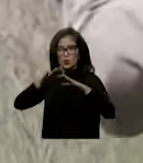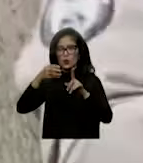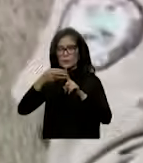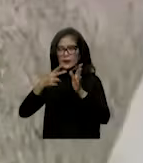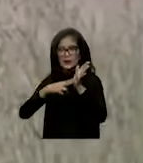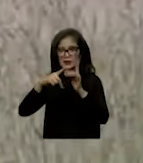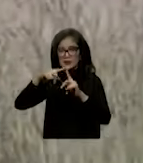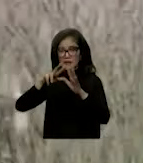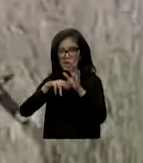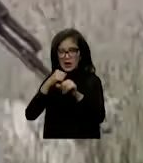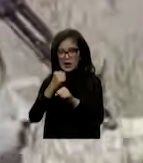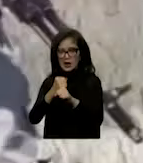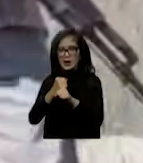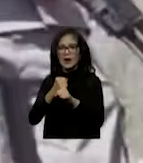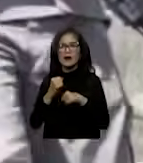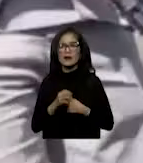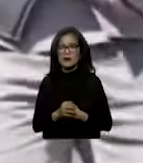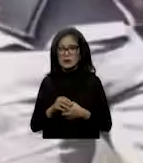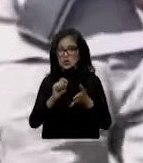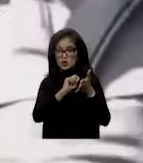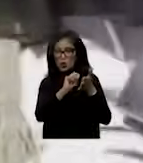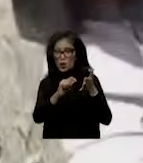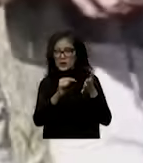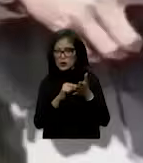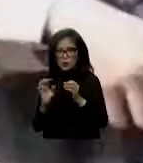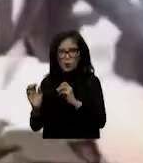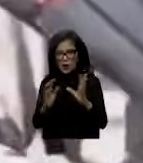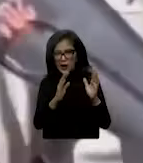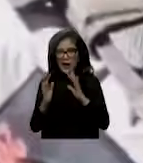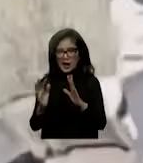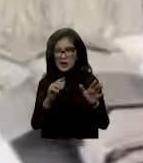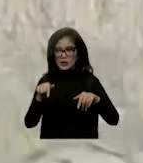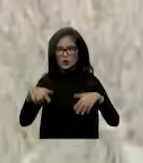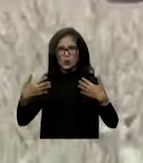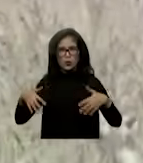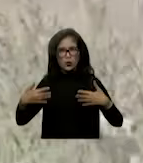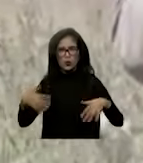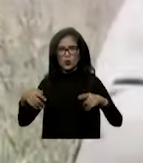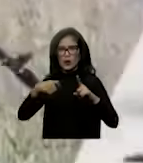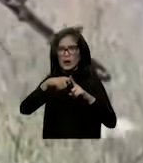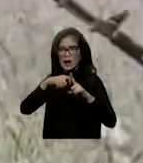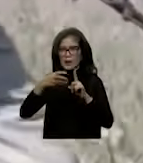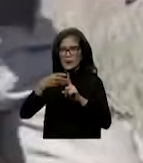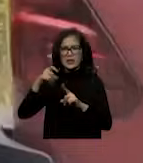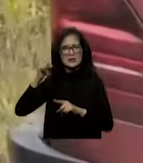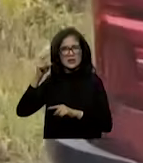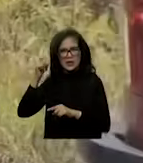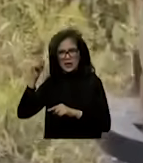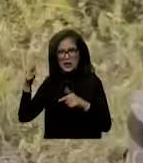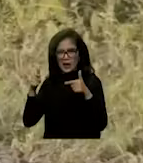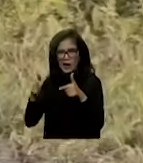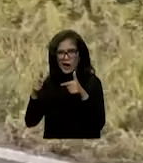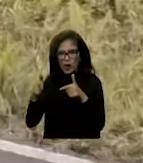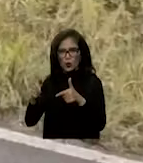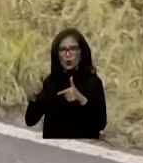Pembakaran bangunan sekolah oleh kelompok kekerasan bersenjata ini menambah daftar panjang aksi teror yang meresahkan masyarakat. Sebelum membakar sekolah, KKB